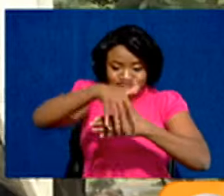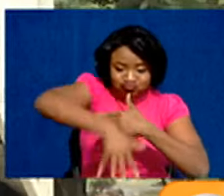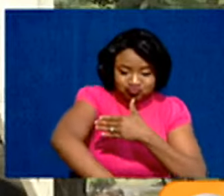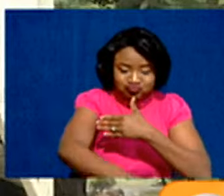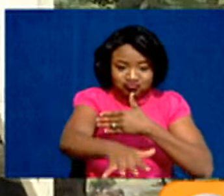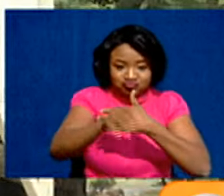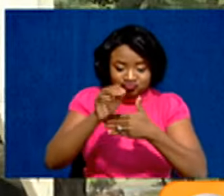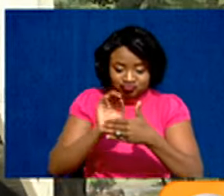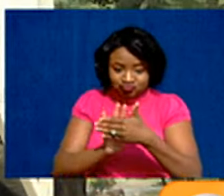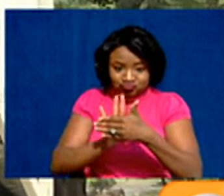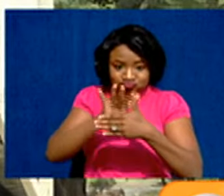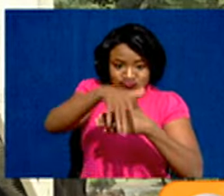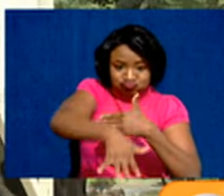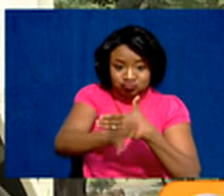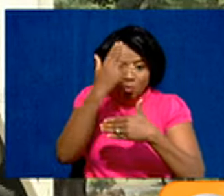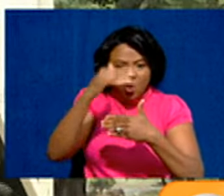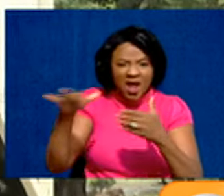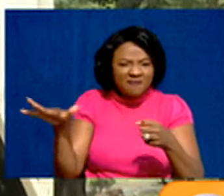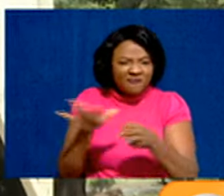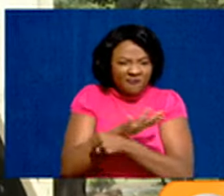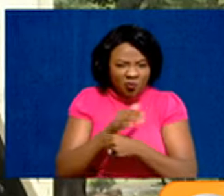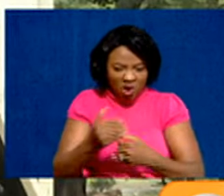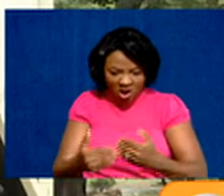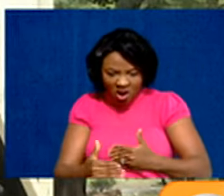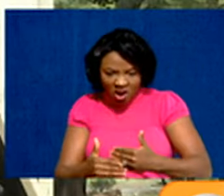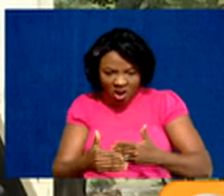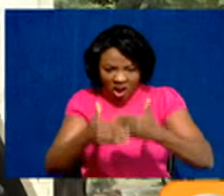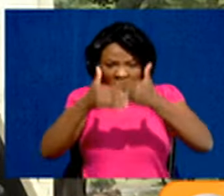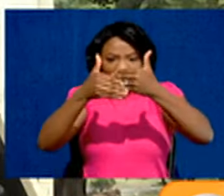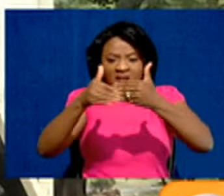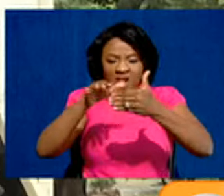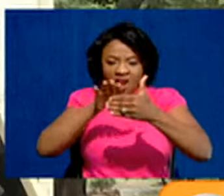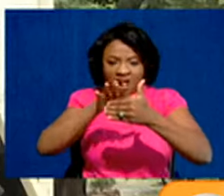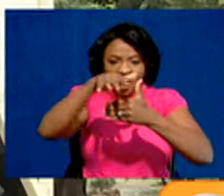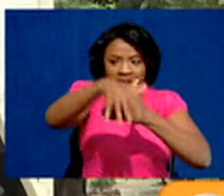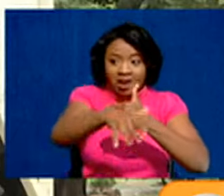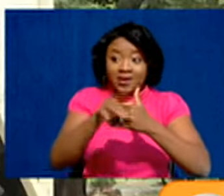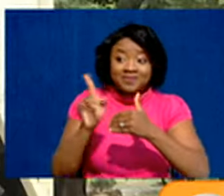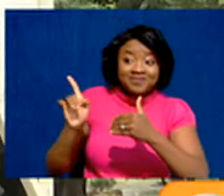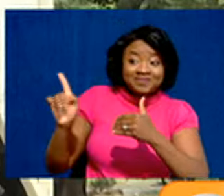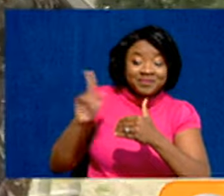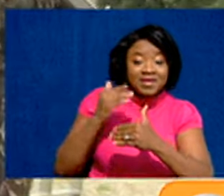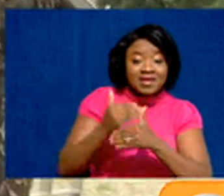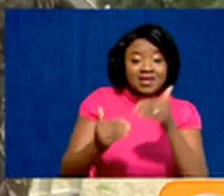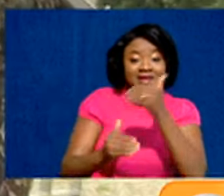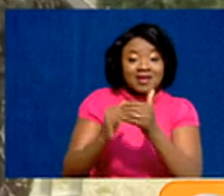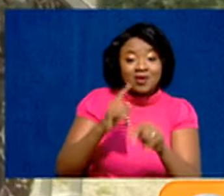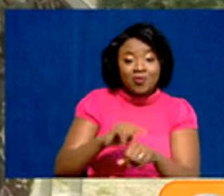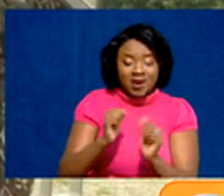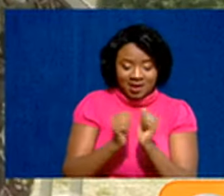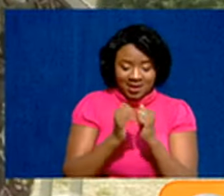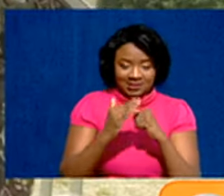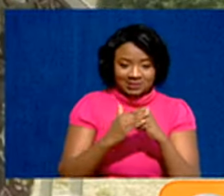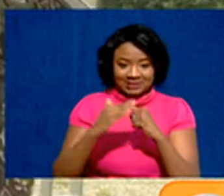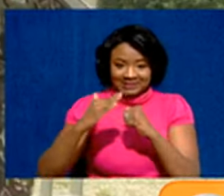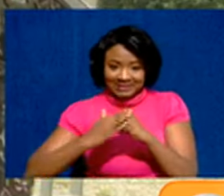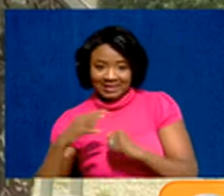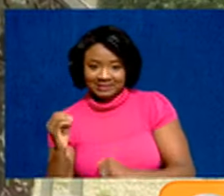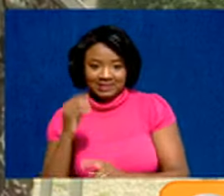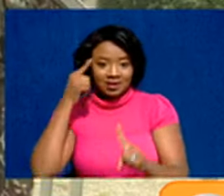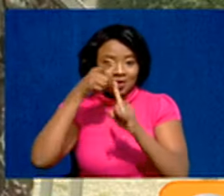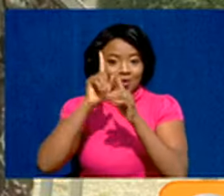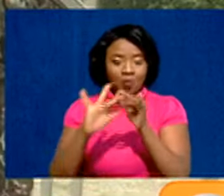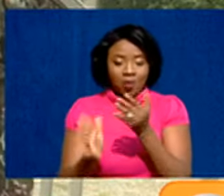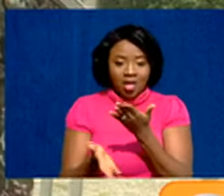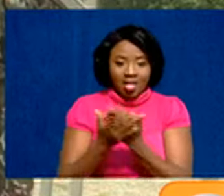mito. Bwawa la Turkwel lenye upana wa kilomita 66 mraba lilijengwa miaka ya 90 ili kusaidia kutengeza nguvu za